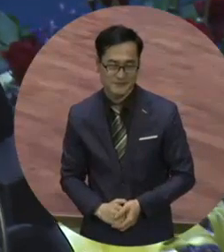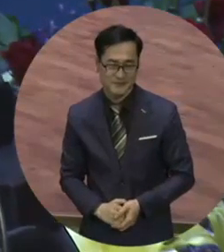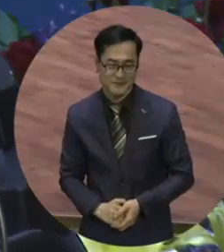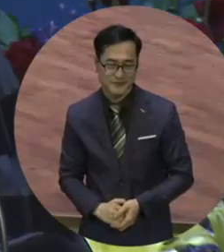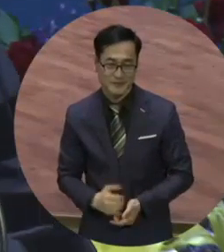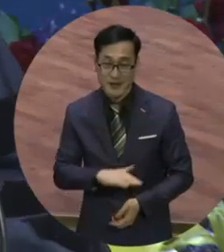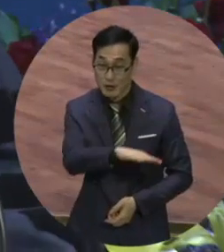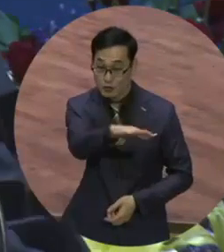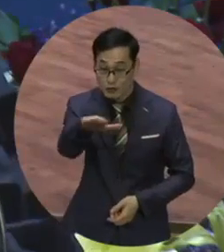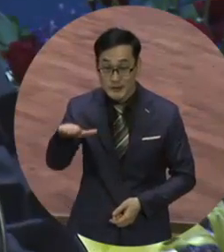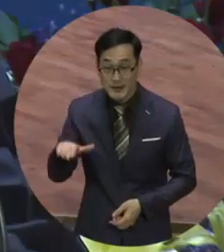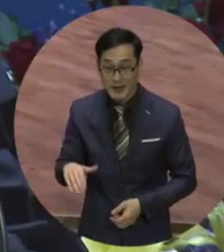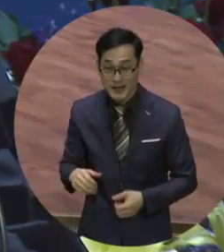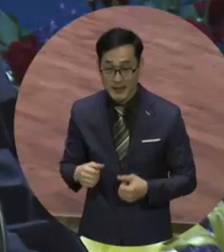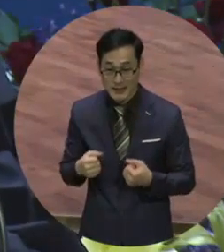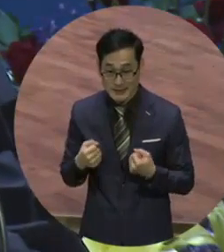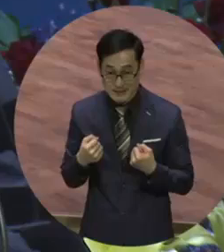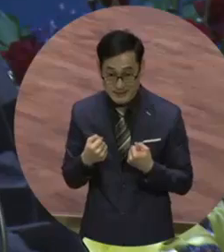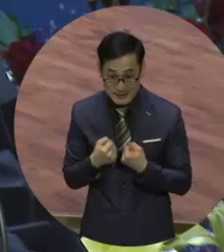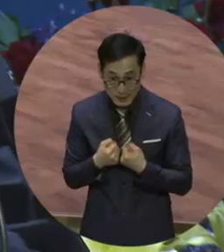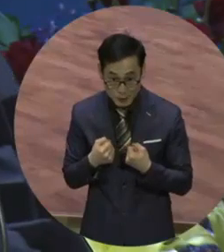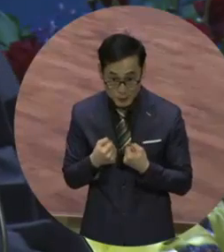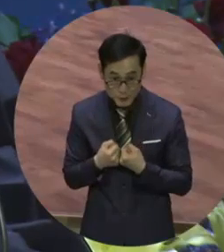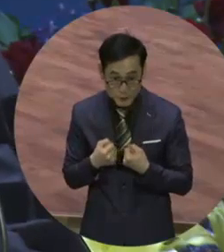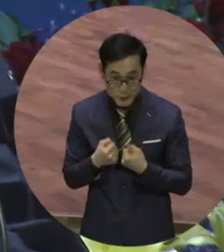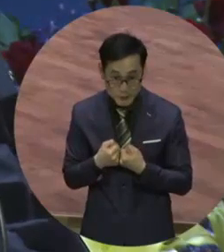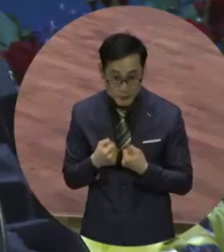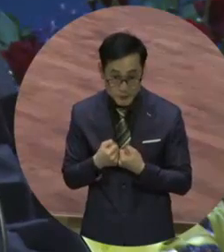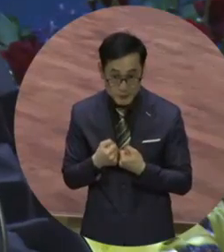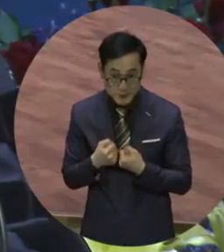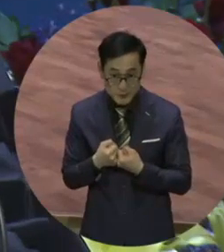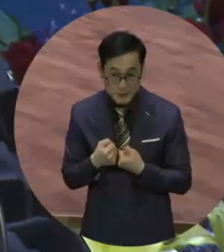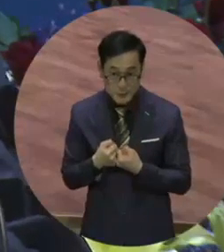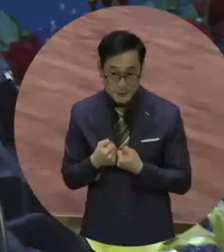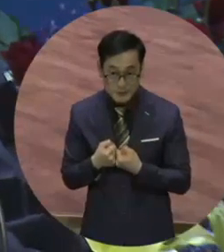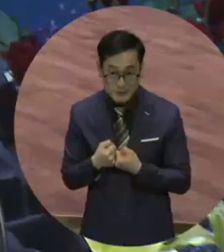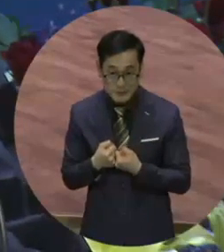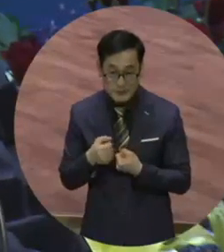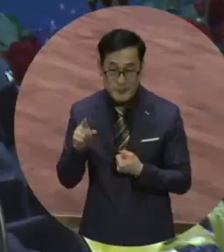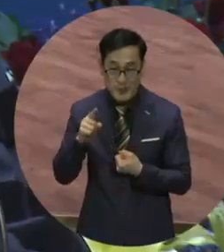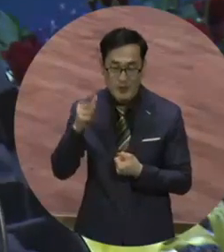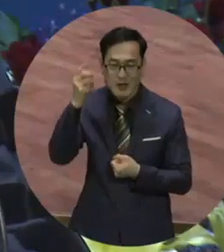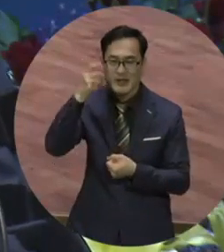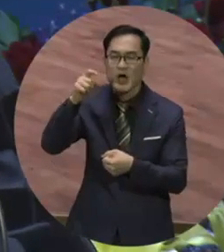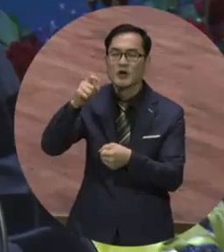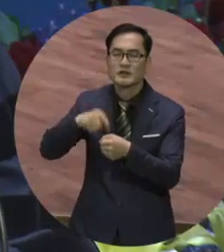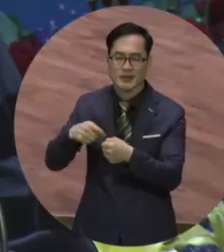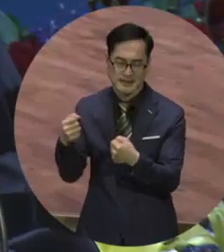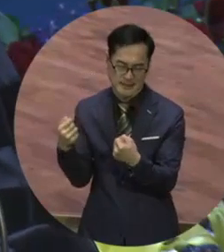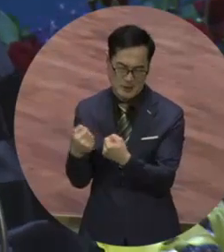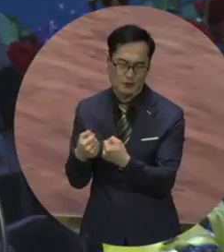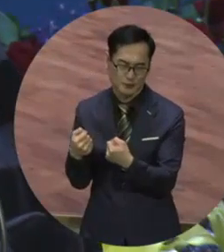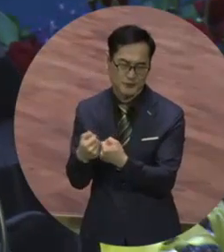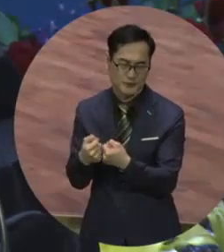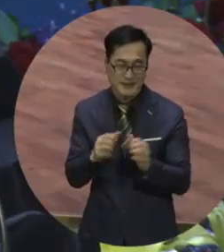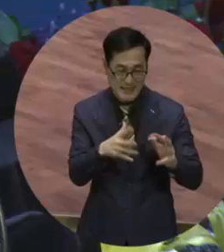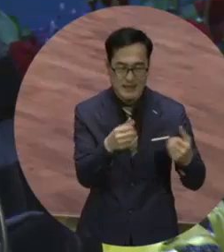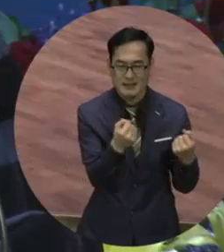우리의 싸움은 혈과 육에 대한 것이 아니요 이 어둠의 세력 영적 싸움이라.